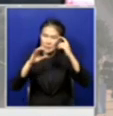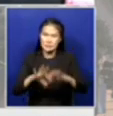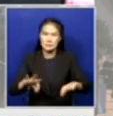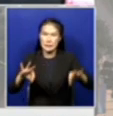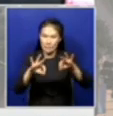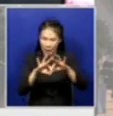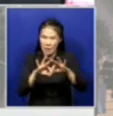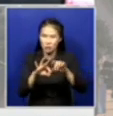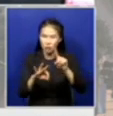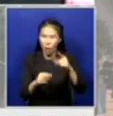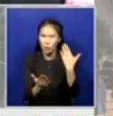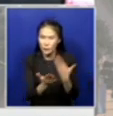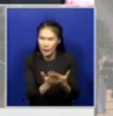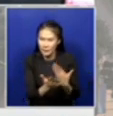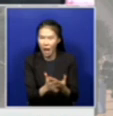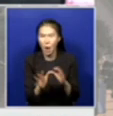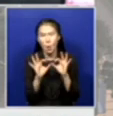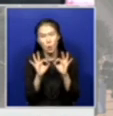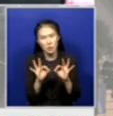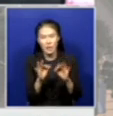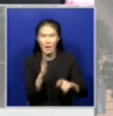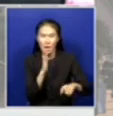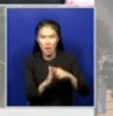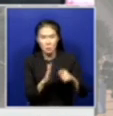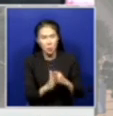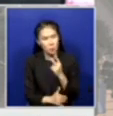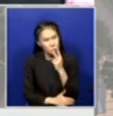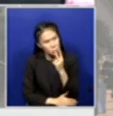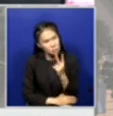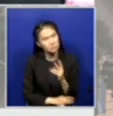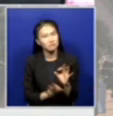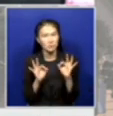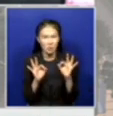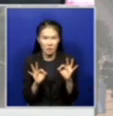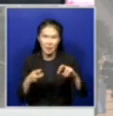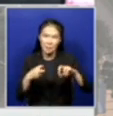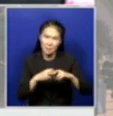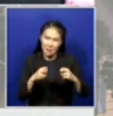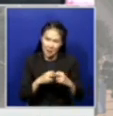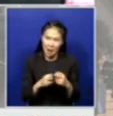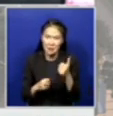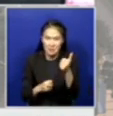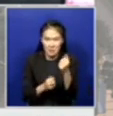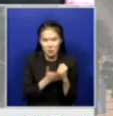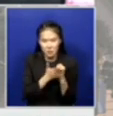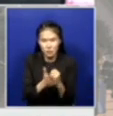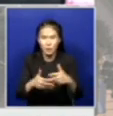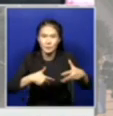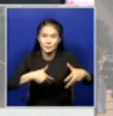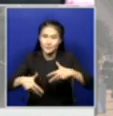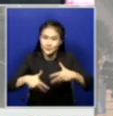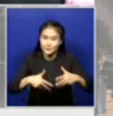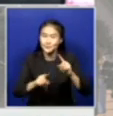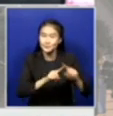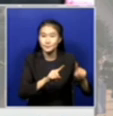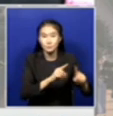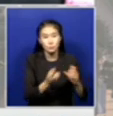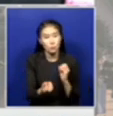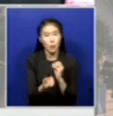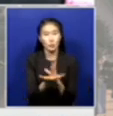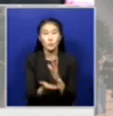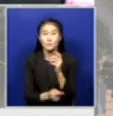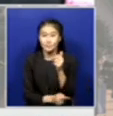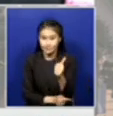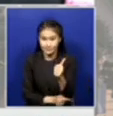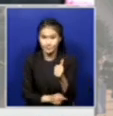นี้ก็สมเหตุผลนะครับเพื่อหยุดยั้งการแพร่ระบาดแล้วก็ไปเยียวยาให้กับผู้ที่ได้รับผลกระทบจากมาตรการของรั